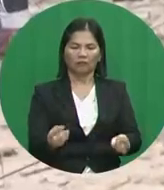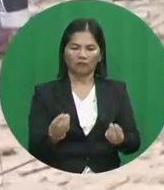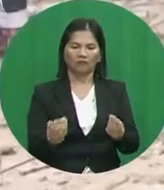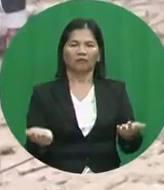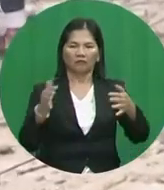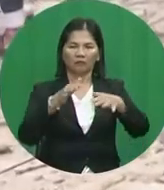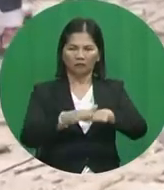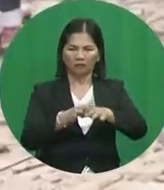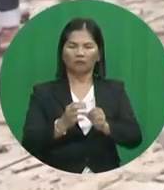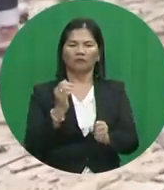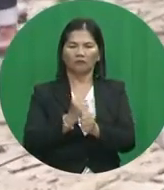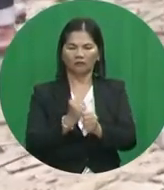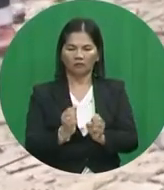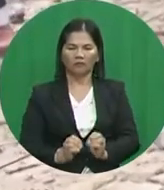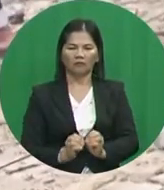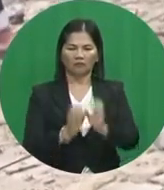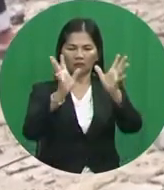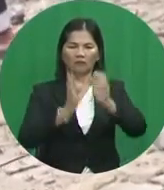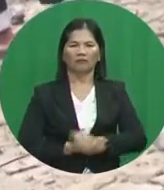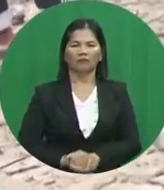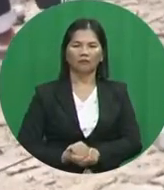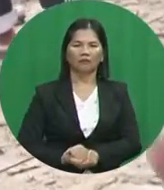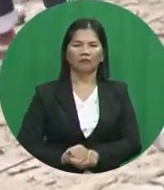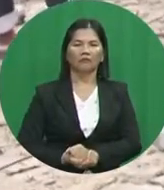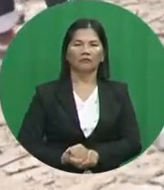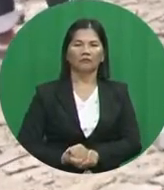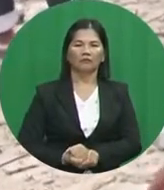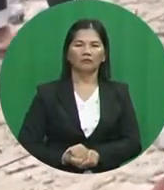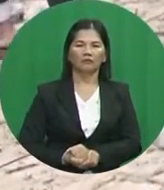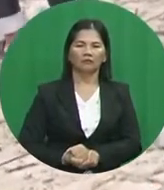របាក់បែកនៃករណីបំផ្ទុះនានា